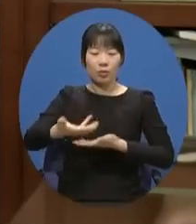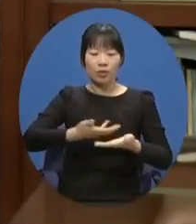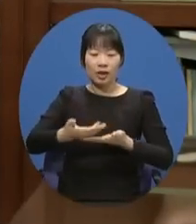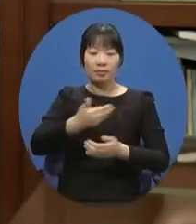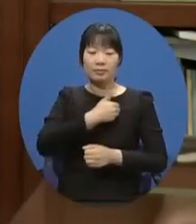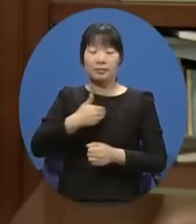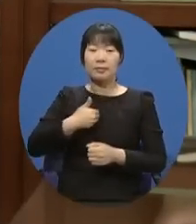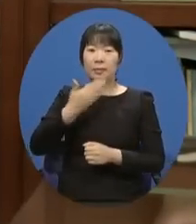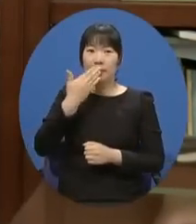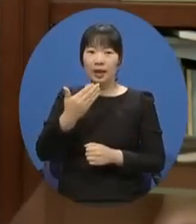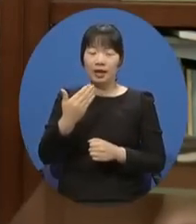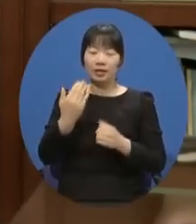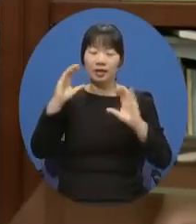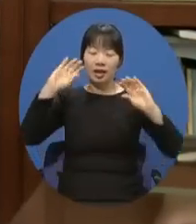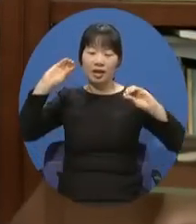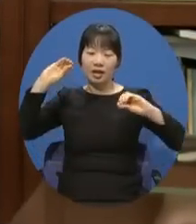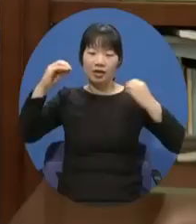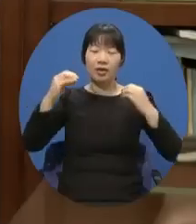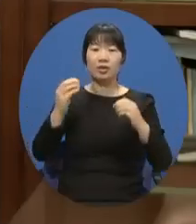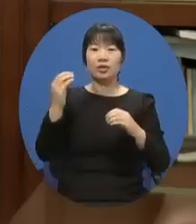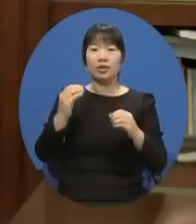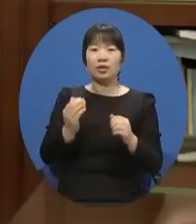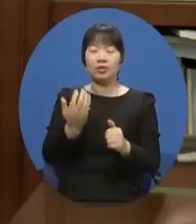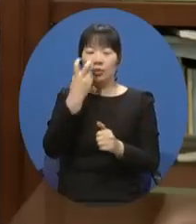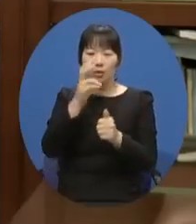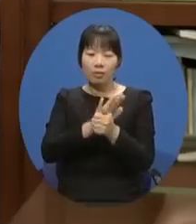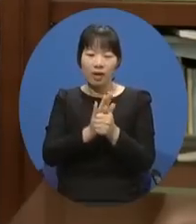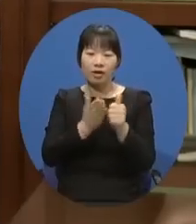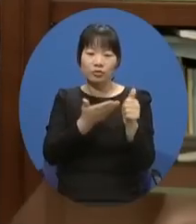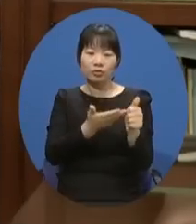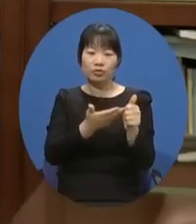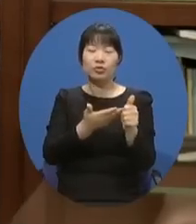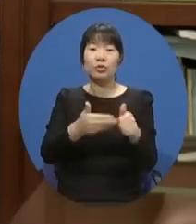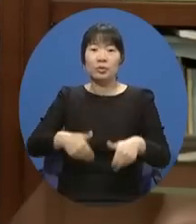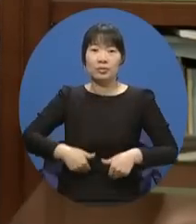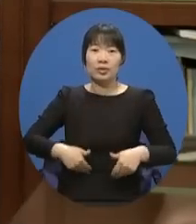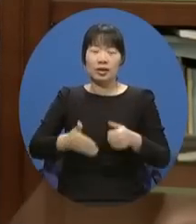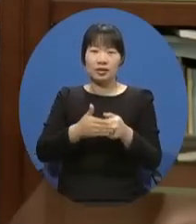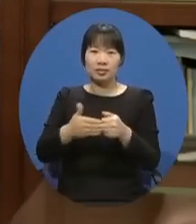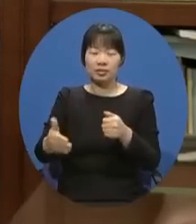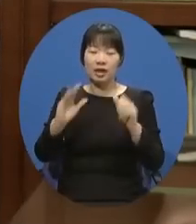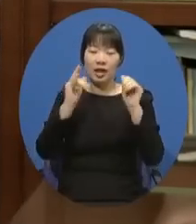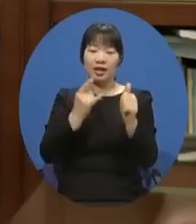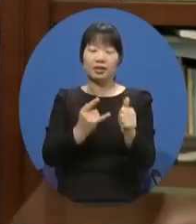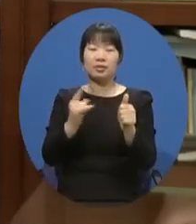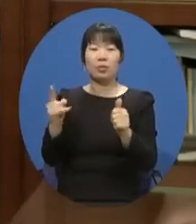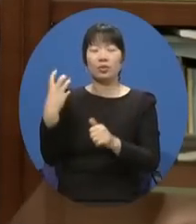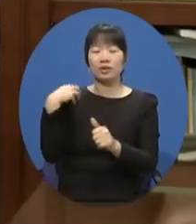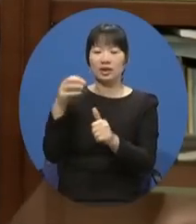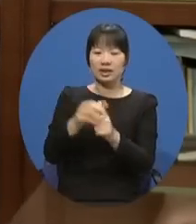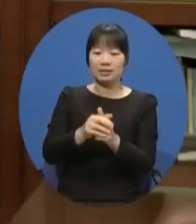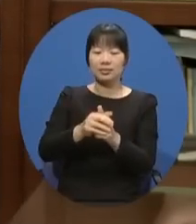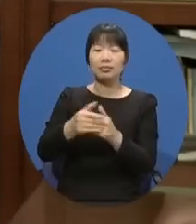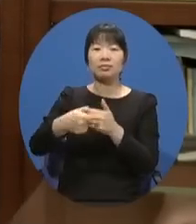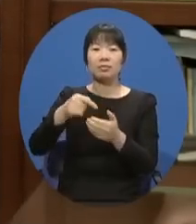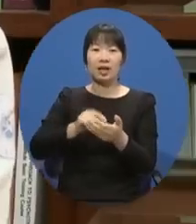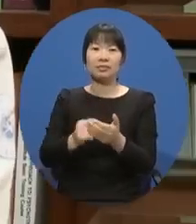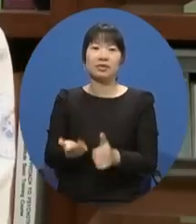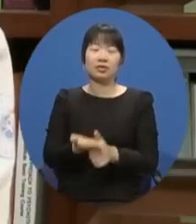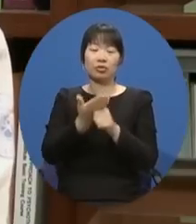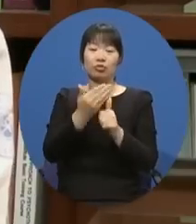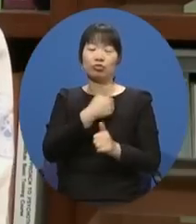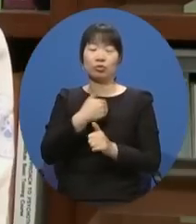있고요. 그리고 애완동물은 이제 돌봐줘야 되는 대상이거든요. 그래서 아이들이 어떤 책임감 같은 것들을 키울 수